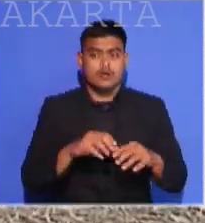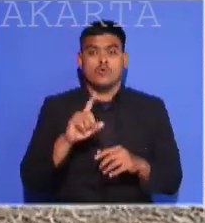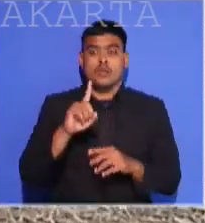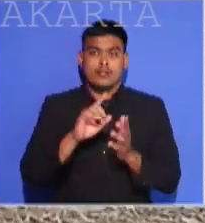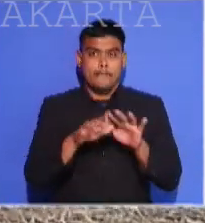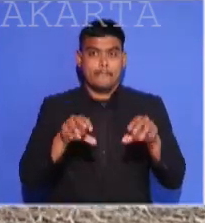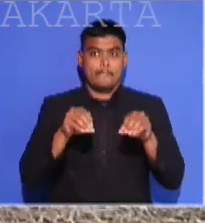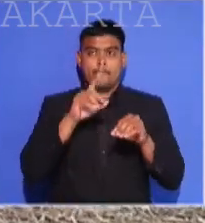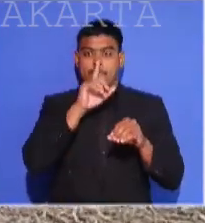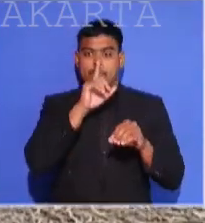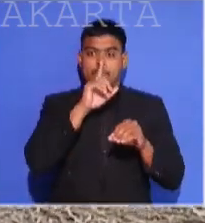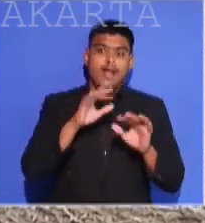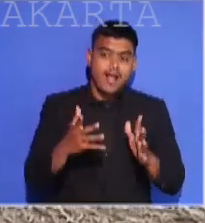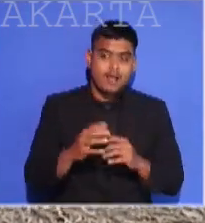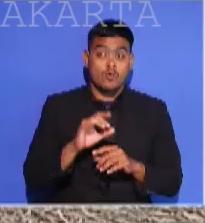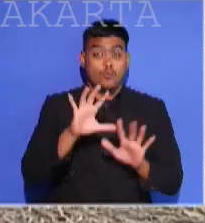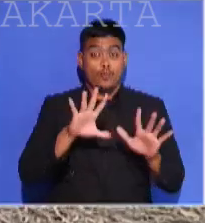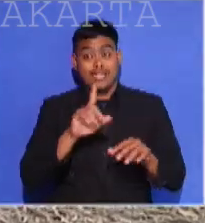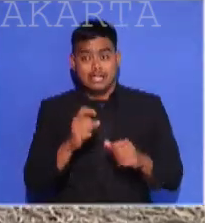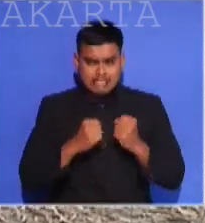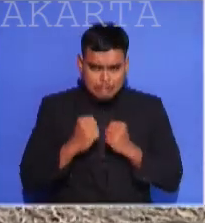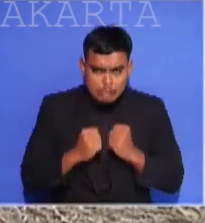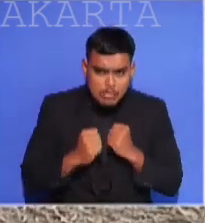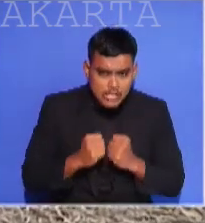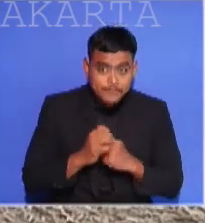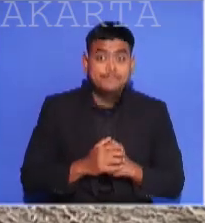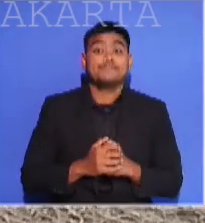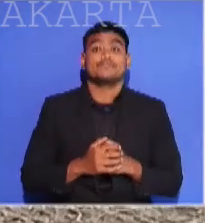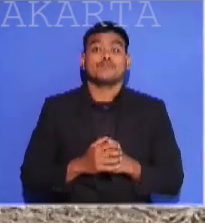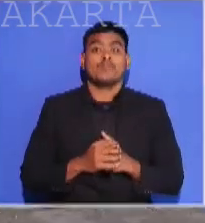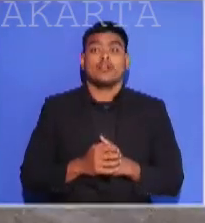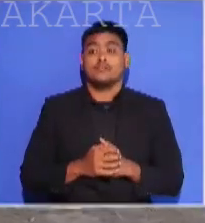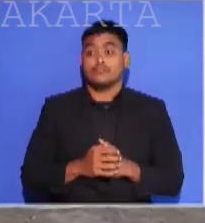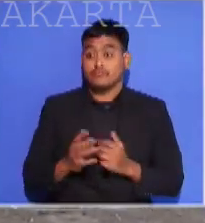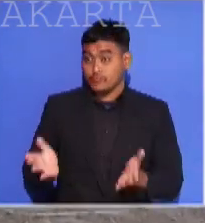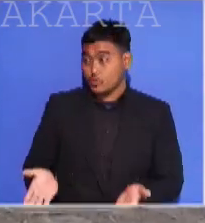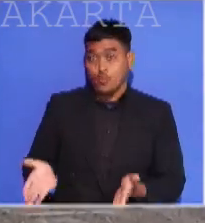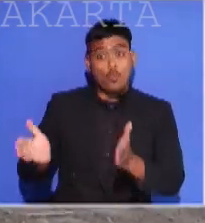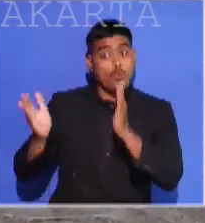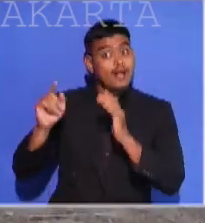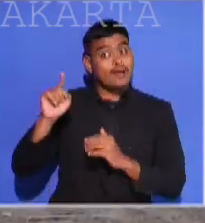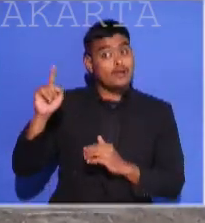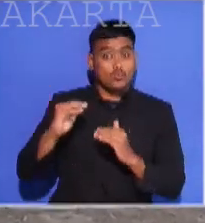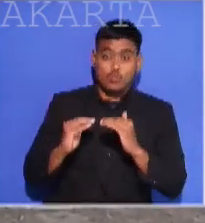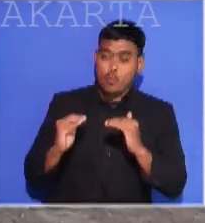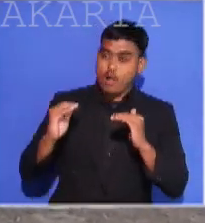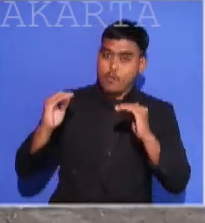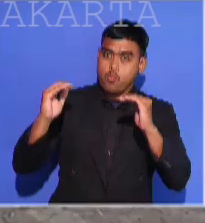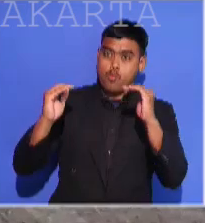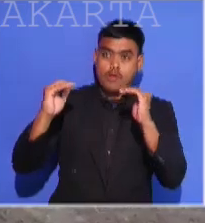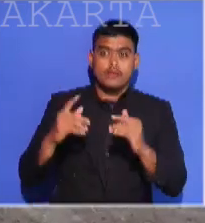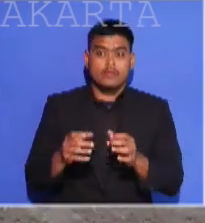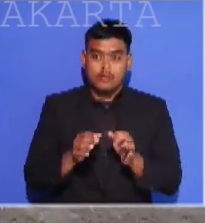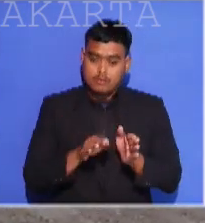untuk lari untuk sekolah yang memiliki bangunan tinggi mengambil jarak 20 Me dari bangunan terdampak juga dilaporkan